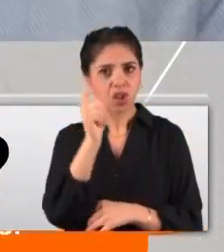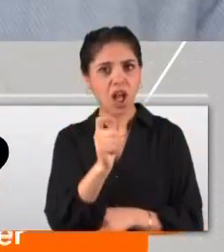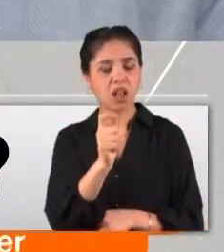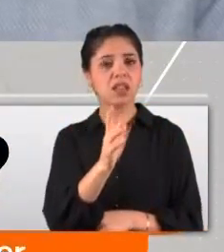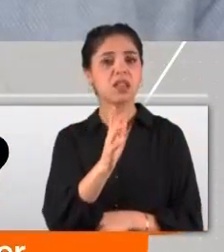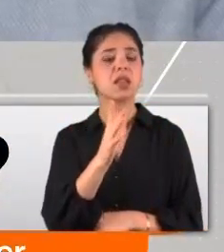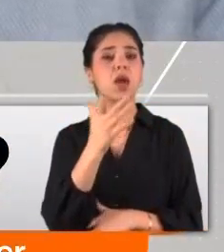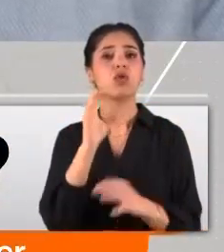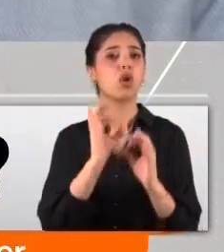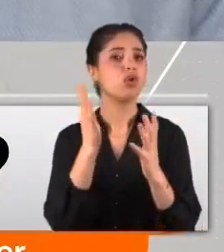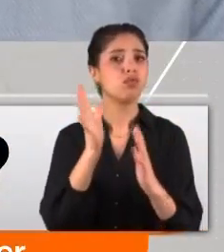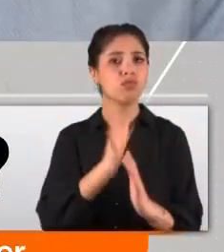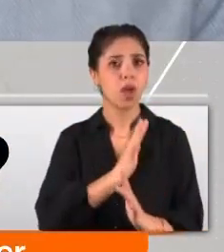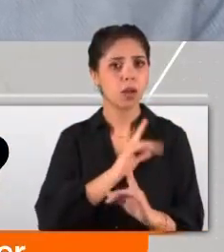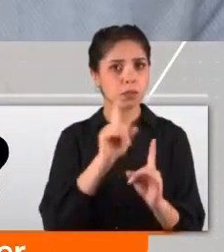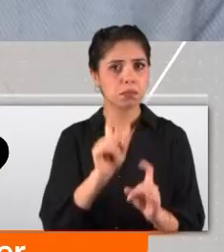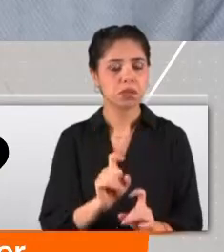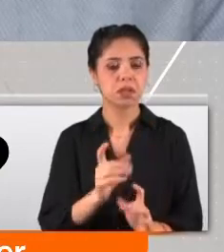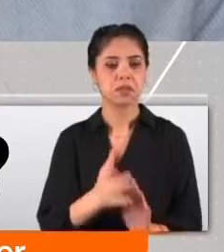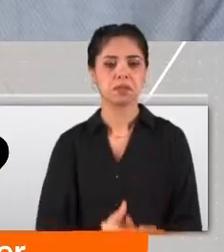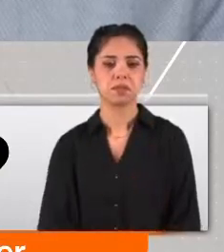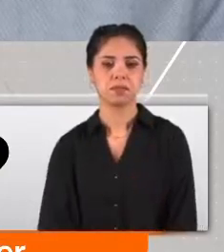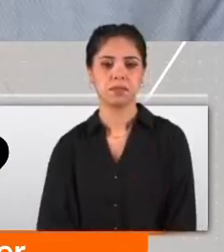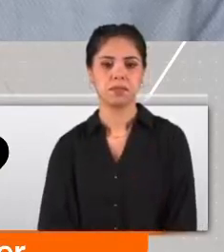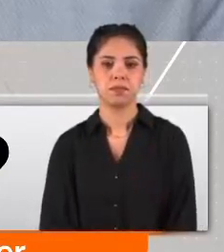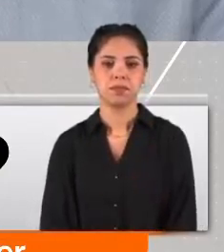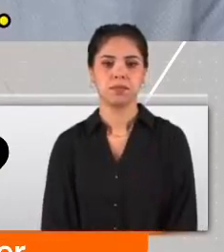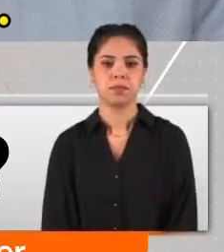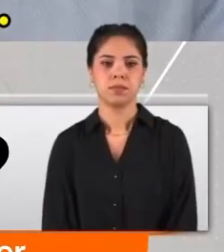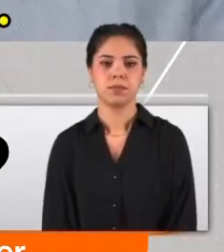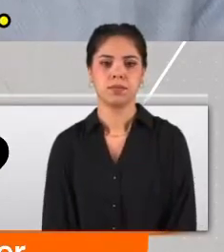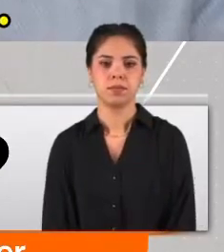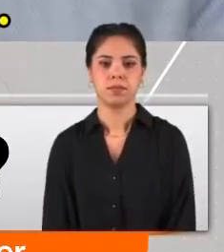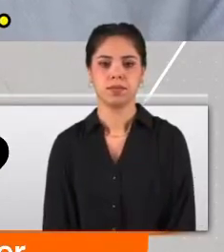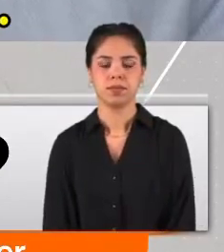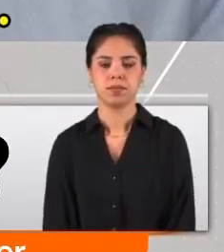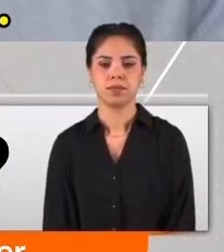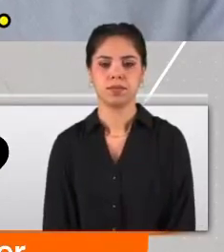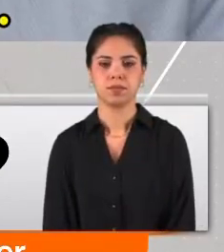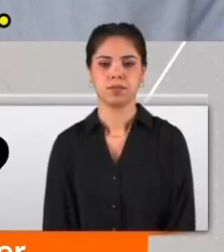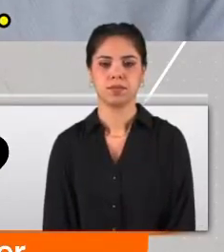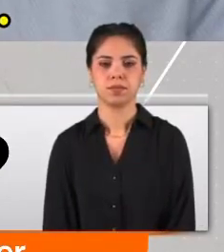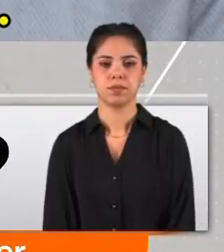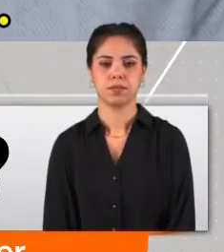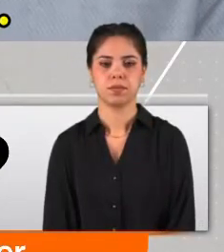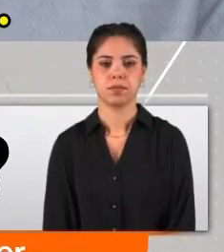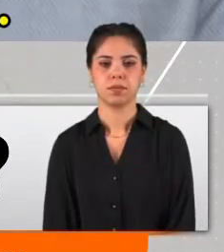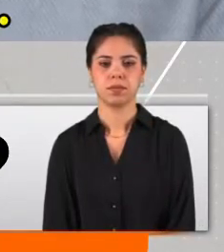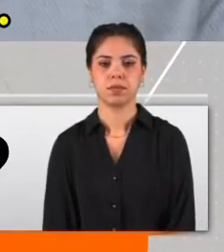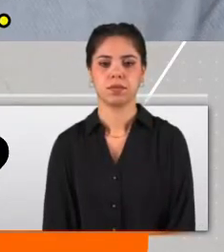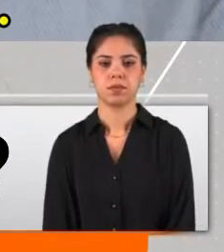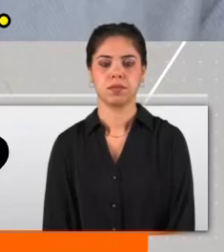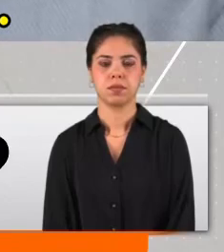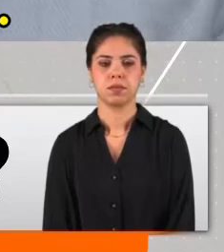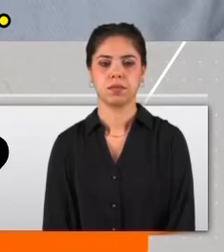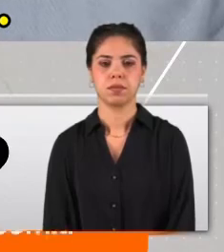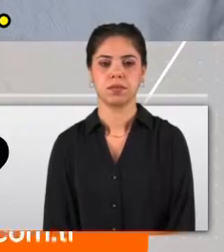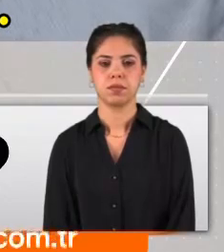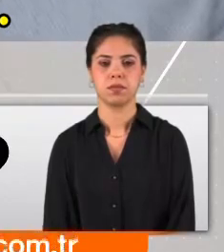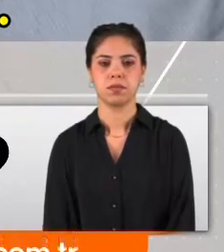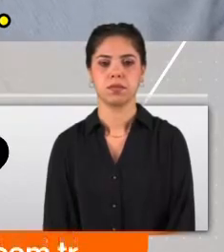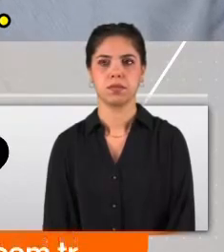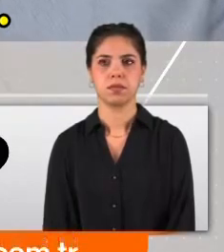zaman buradaki hava boşluğunu biz gözle görebiliyoruz. Bunun 6 milim ve altında olmasını tercih ediyoruz.